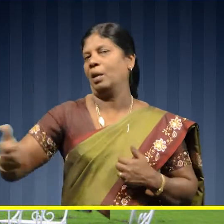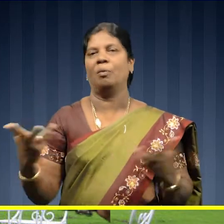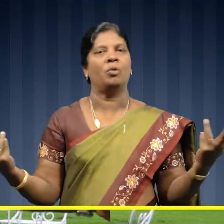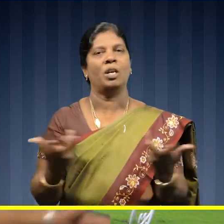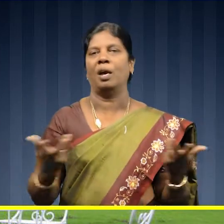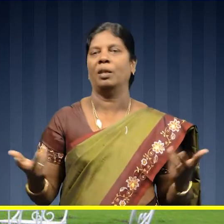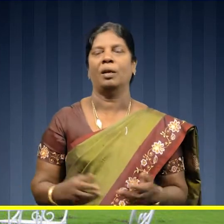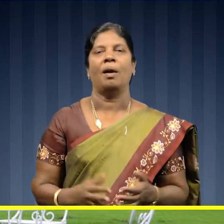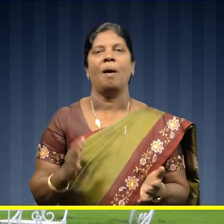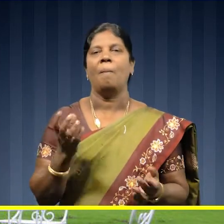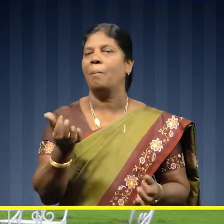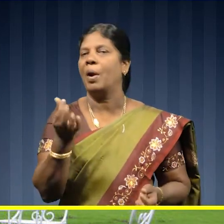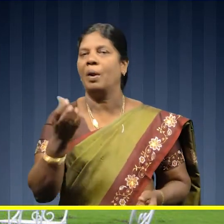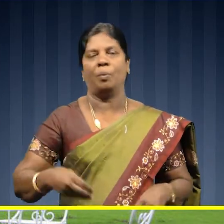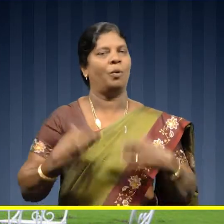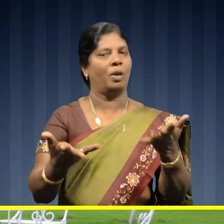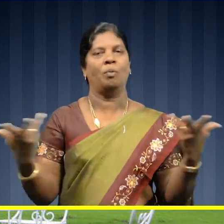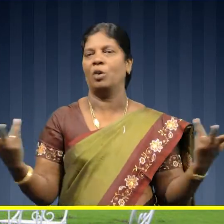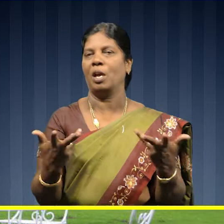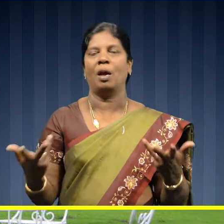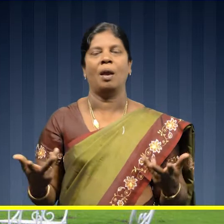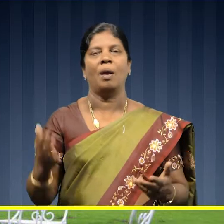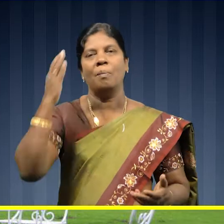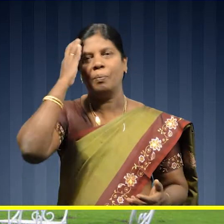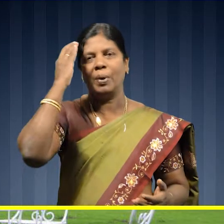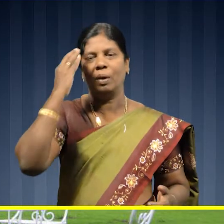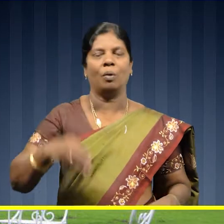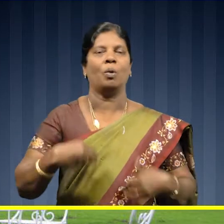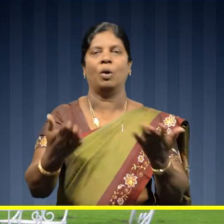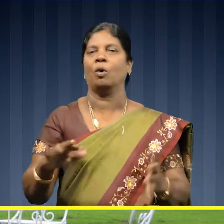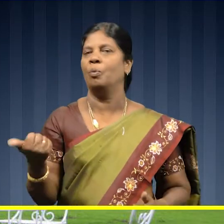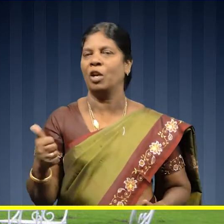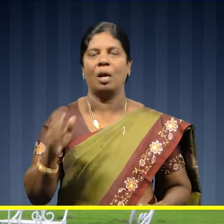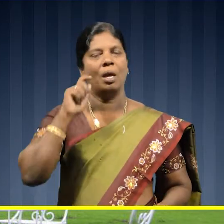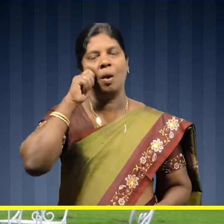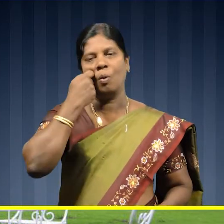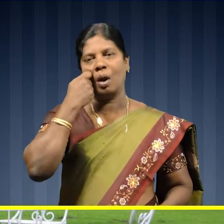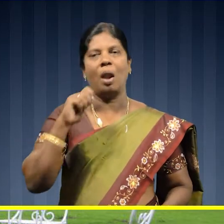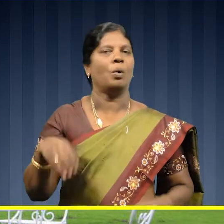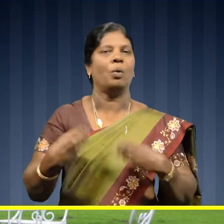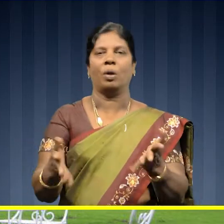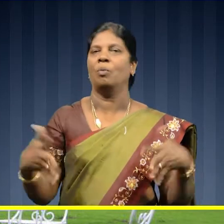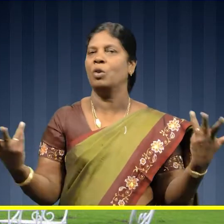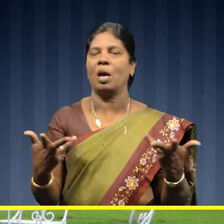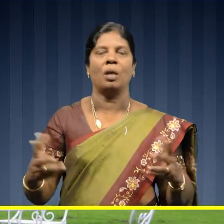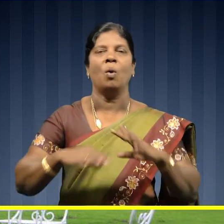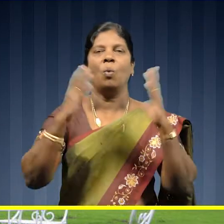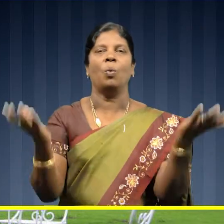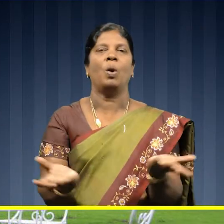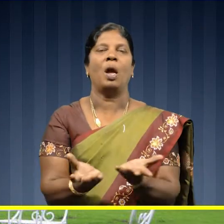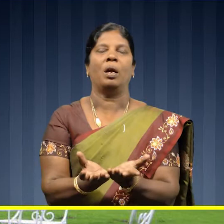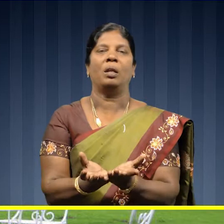யாரும் உங்களை விட்டு எடுக்க முடியாது. பணம் கொடுக்க முடியாத, பெண் கொடுக்க முடியாத, ஒரு ஆண் கொடுக்க